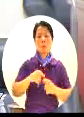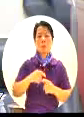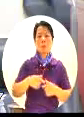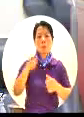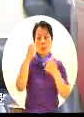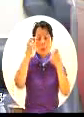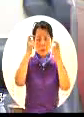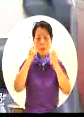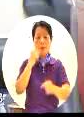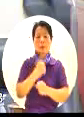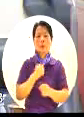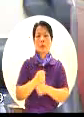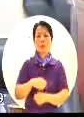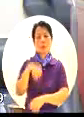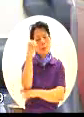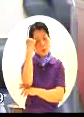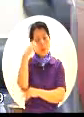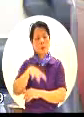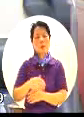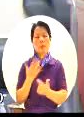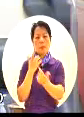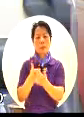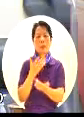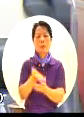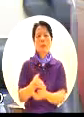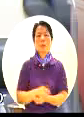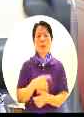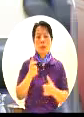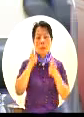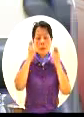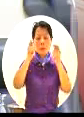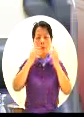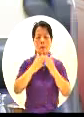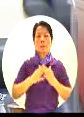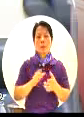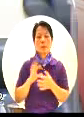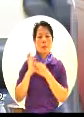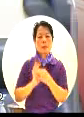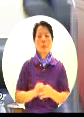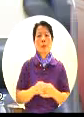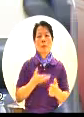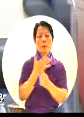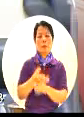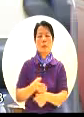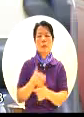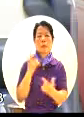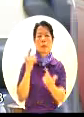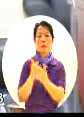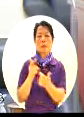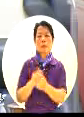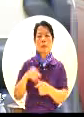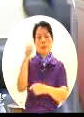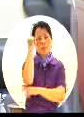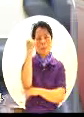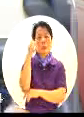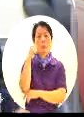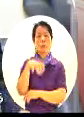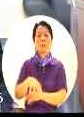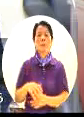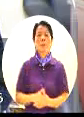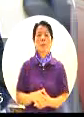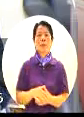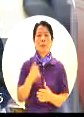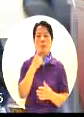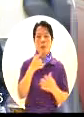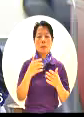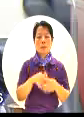哈。我是建议高雄哈，真的要继续推动青年的合理住宅哈。啊。尤其咱